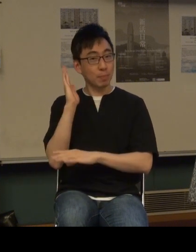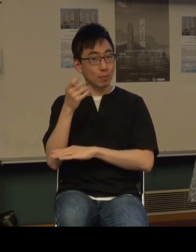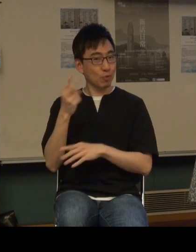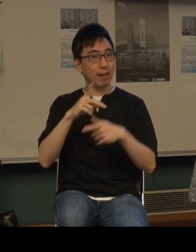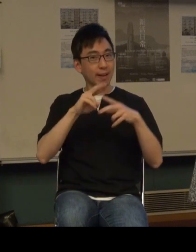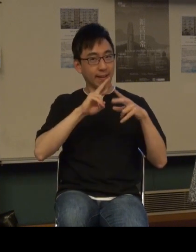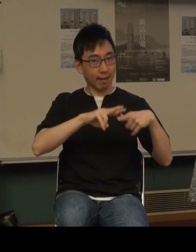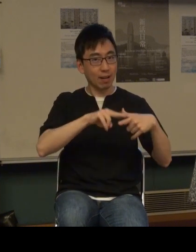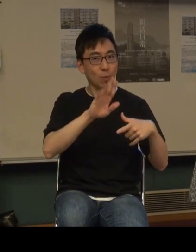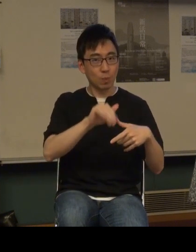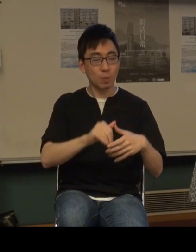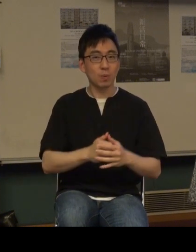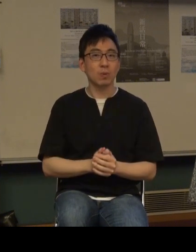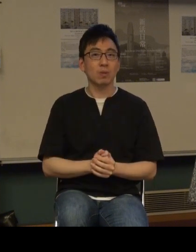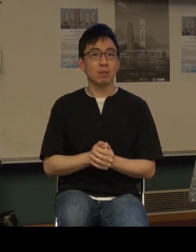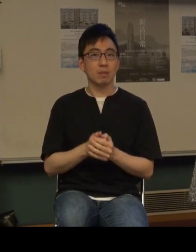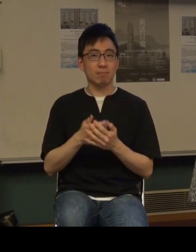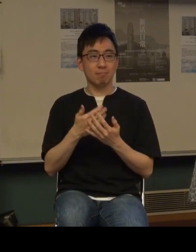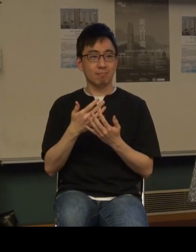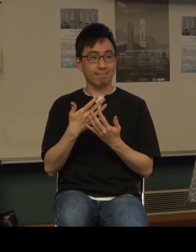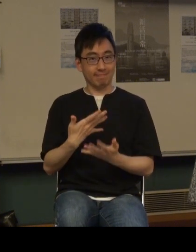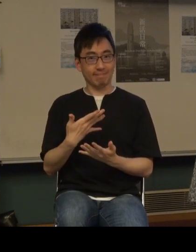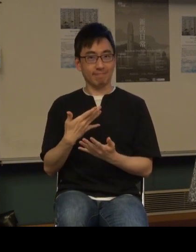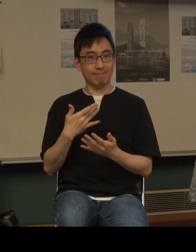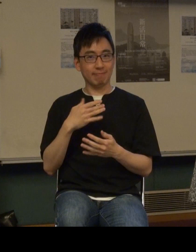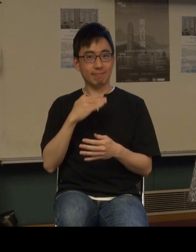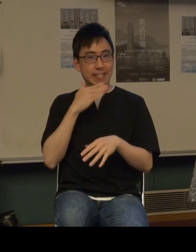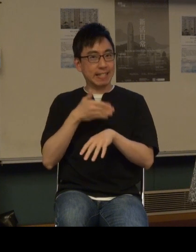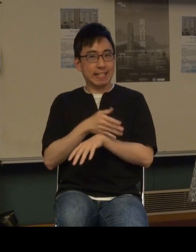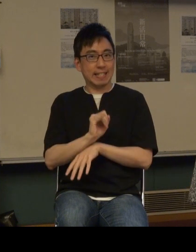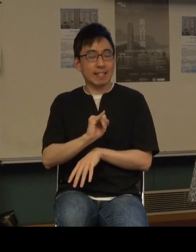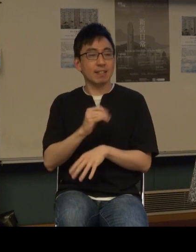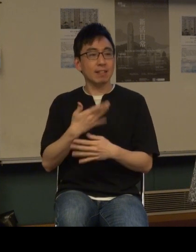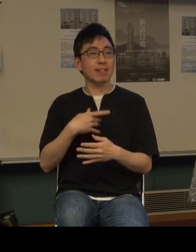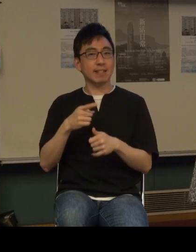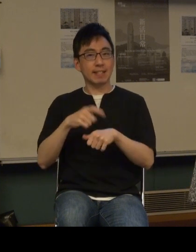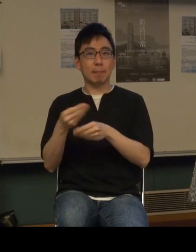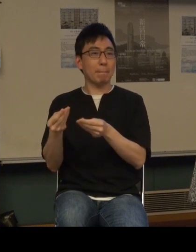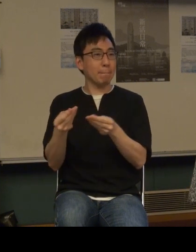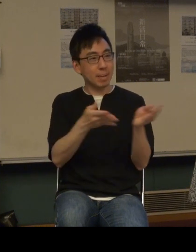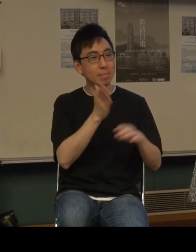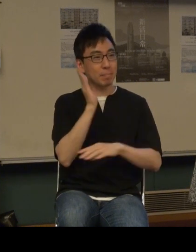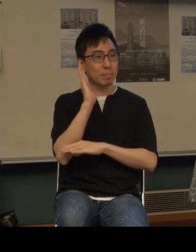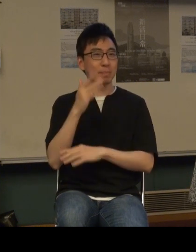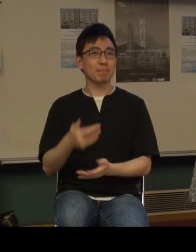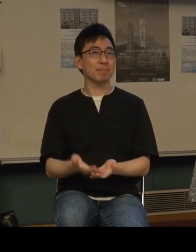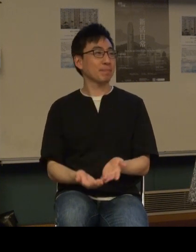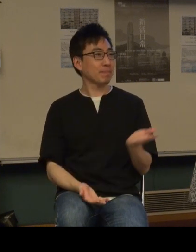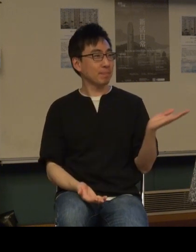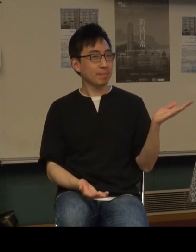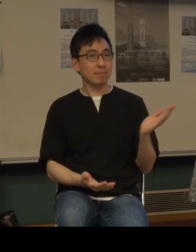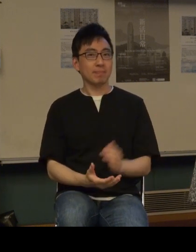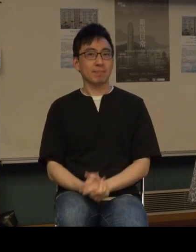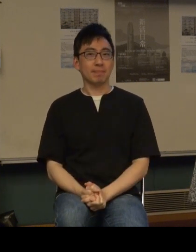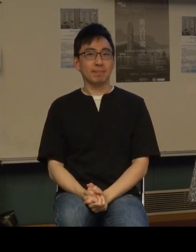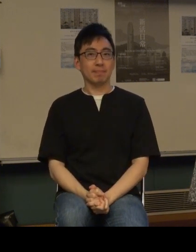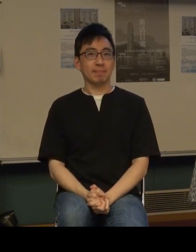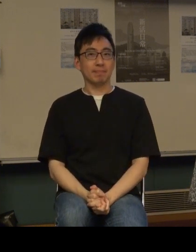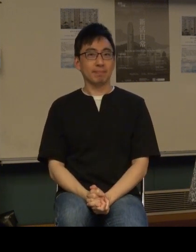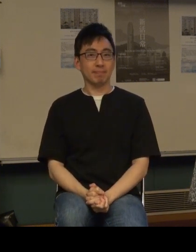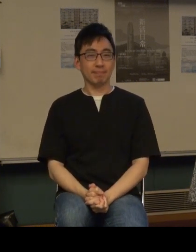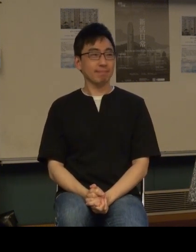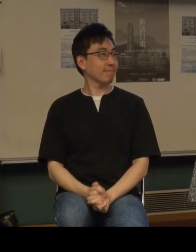啦。咁我哋事不宜遲咧，亦都將個時間交俾卡文去同大家分享今晚呢個主題。